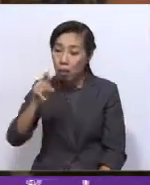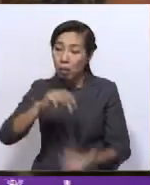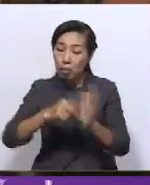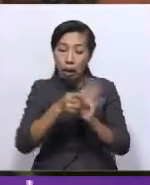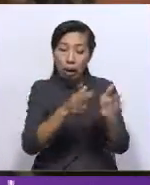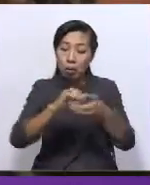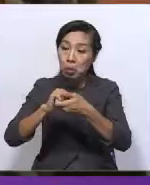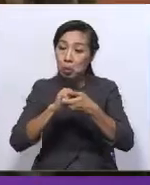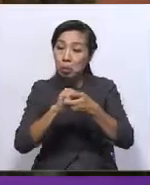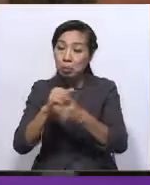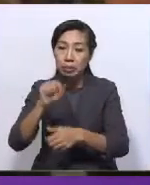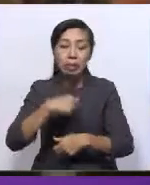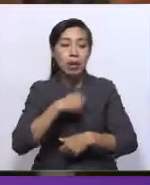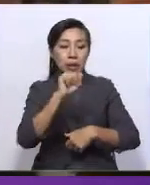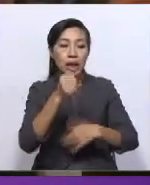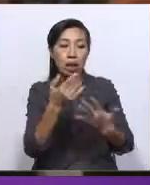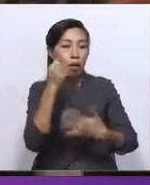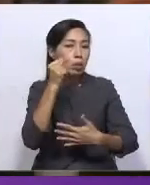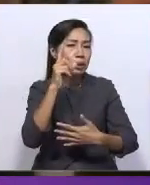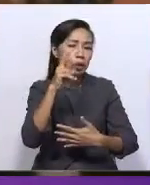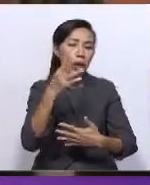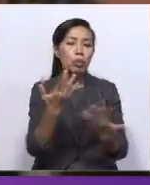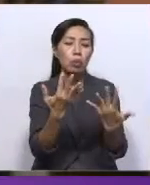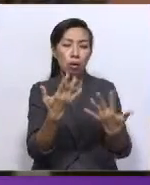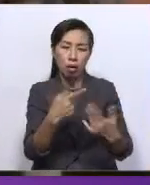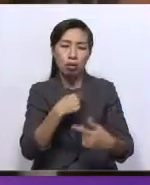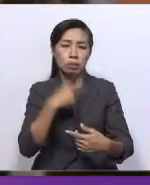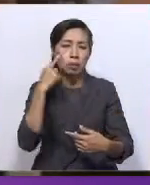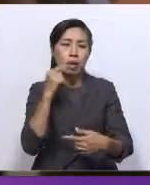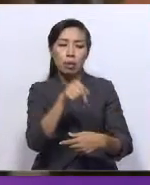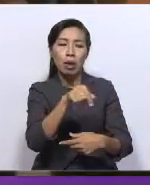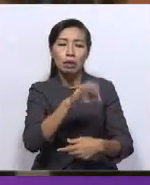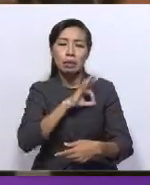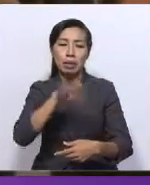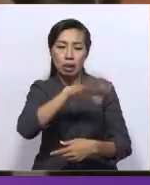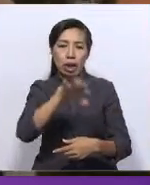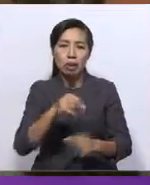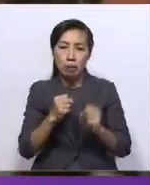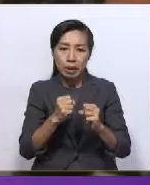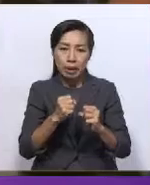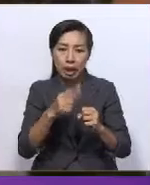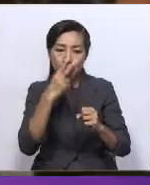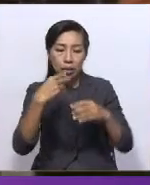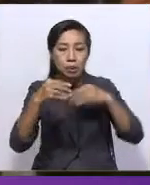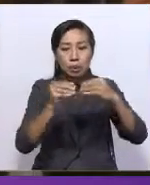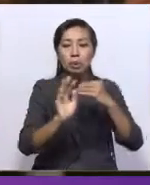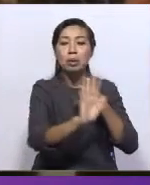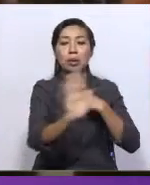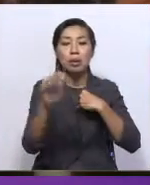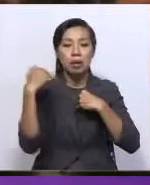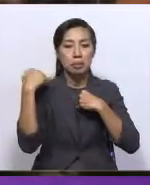ก ัน ก็ถ้ามันอีกวันสองวันเดี๋ยวรอหน่อยก็แล้วกันผมเชื่อว่าเขาได้พยายามรอมชอมกันอยู่แล้วล่ะว่าคนนั้นถอยนิดคนนี้ถอยหน่อย